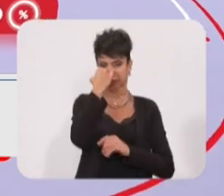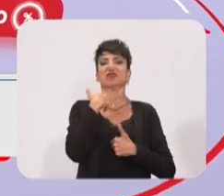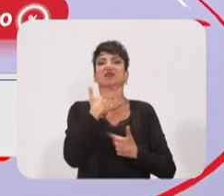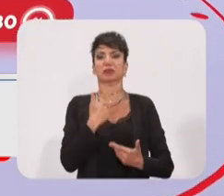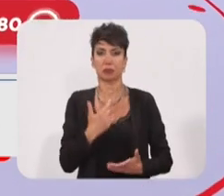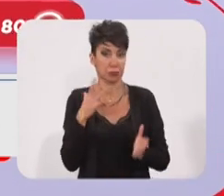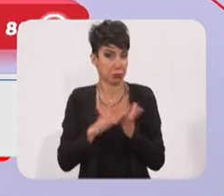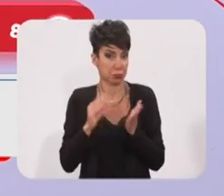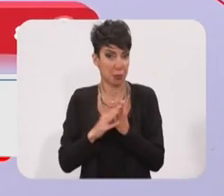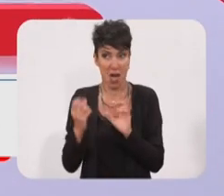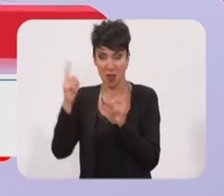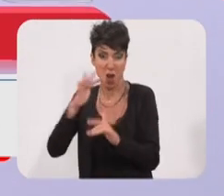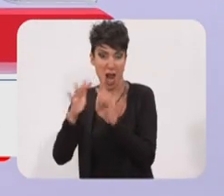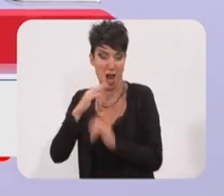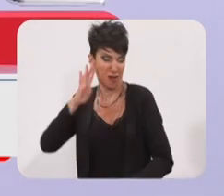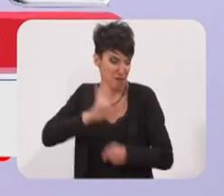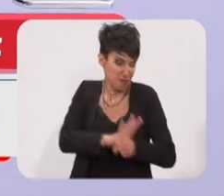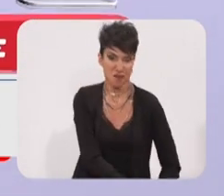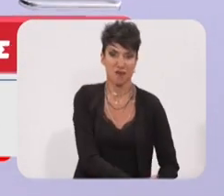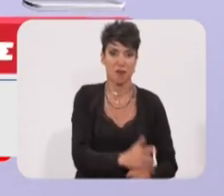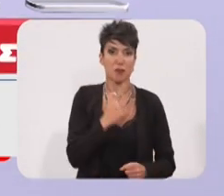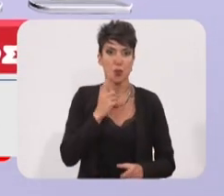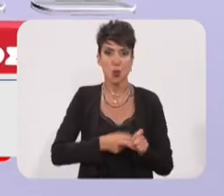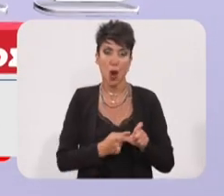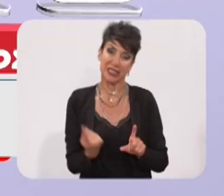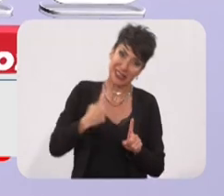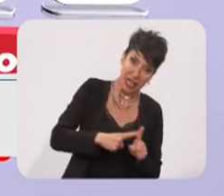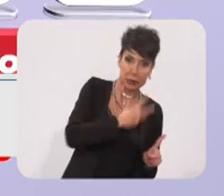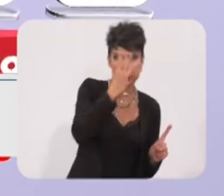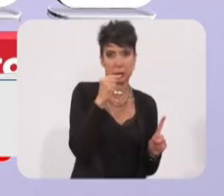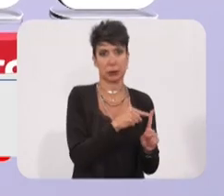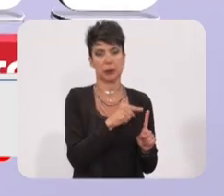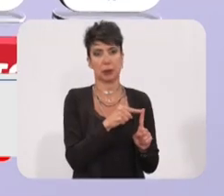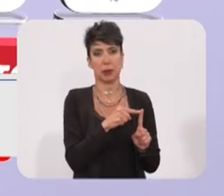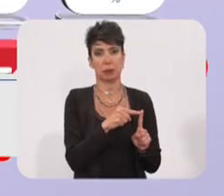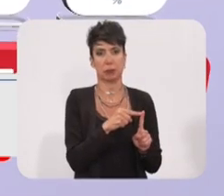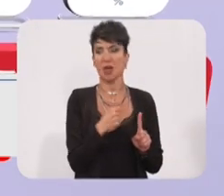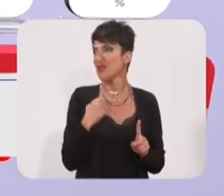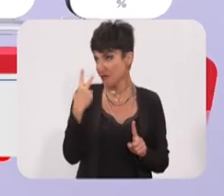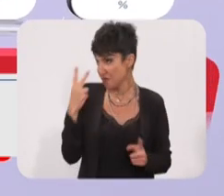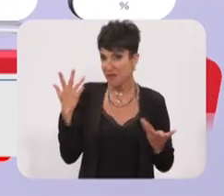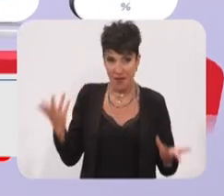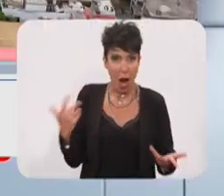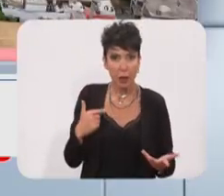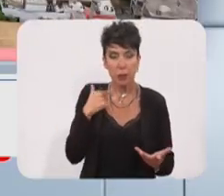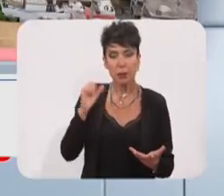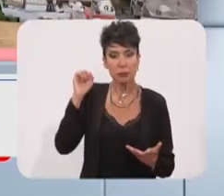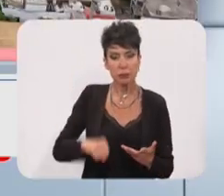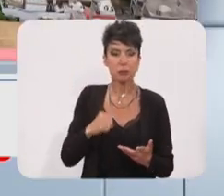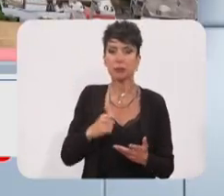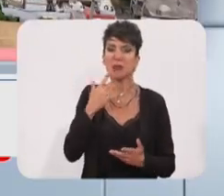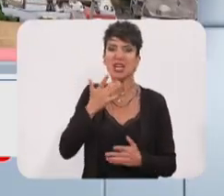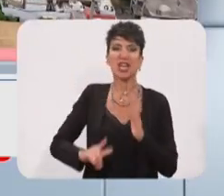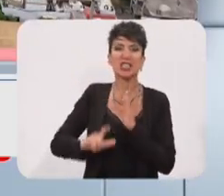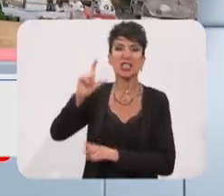ταυτόχρονα στην στήριξη του συστήματος φανερή και κρυφή, αφενός με την δίκη της Χρυσής Αυγής να